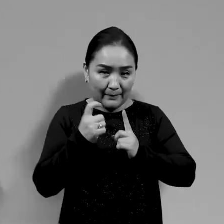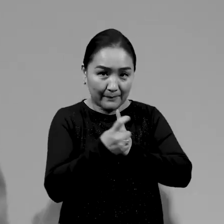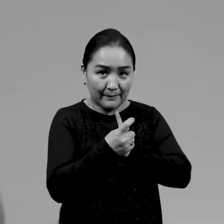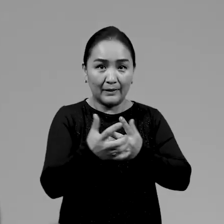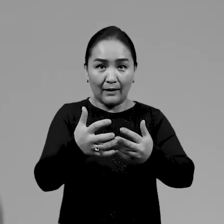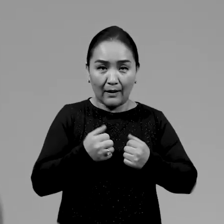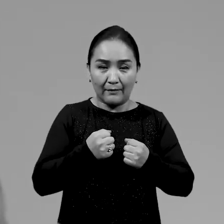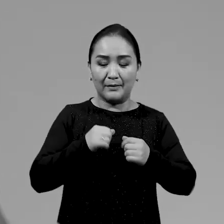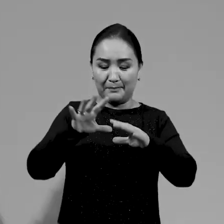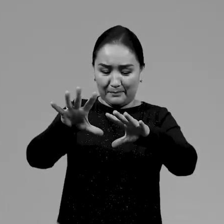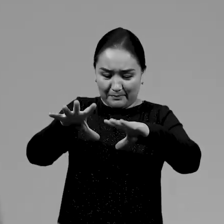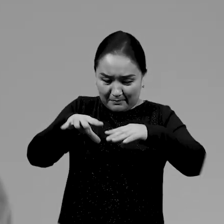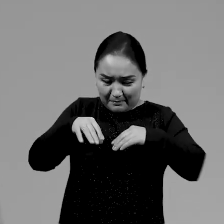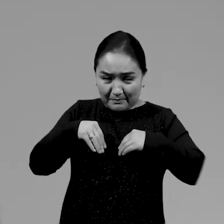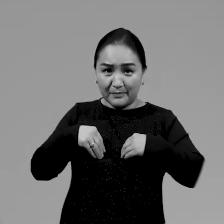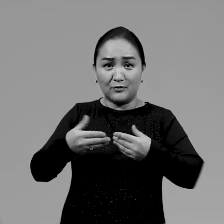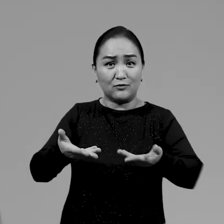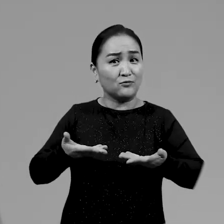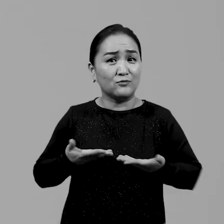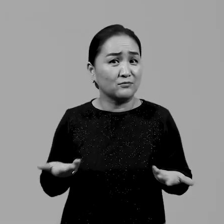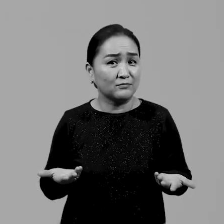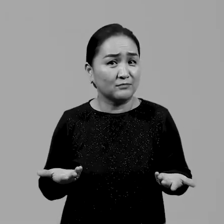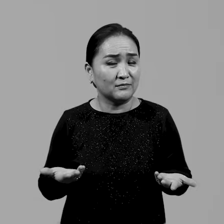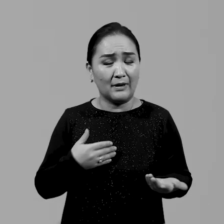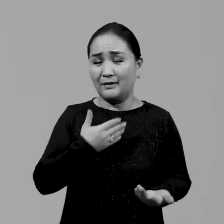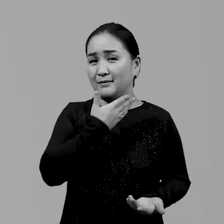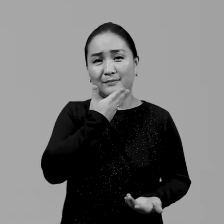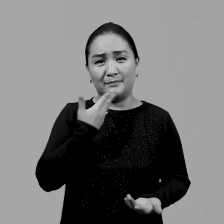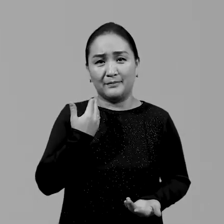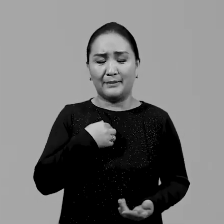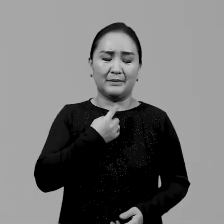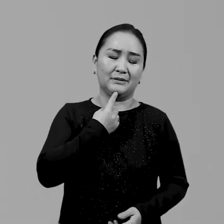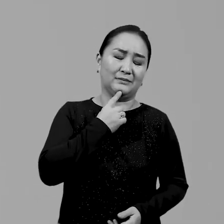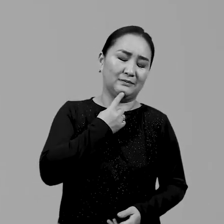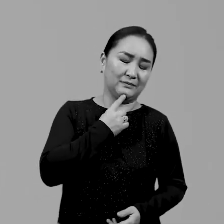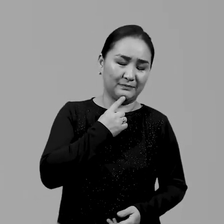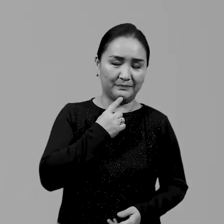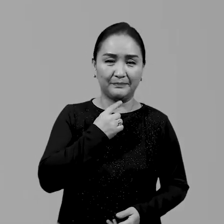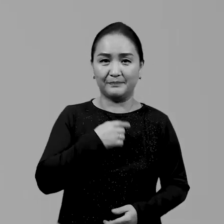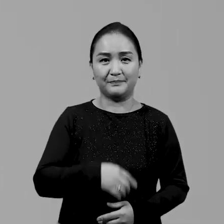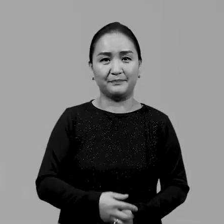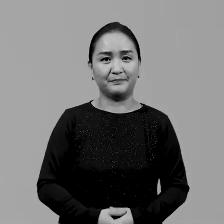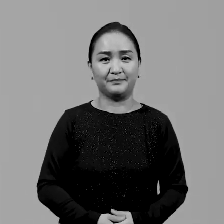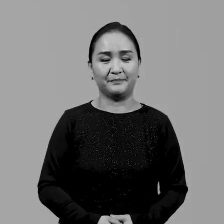чамайг одоо хамгаалтанд авлаа гэдэг тийм мэдрэмжийг ядаж өгсөн бол ядаж тийм ч юм байхгүй болохоор амар хэцүү санагдчих.